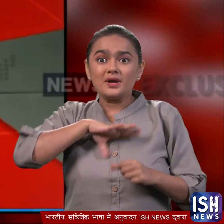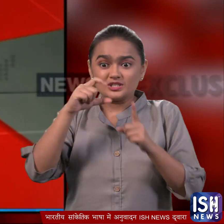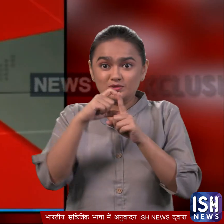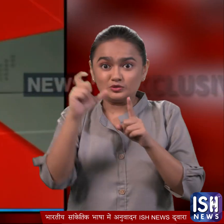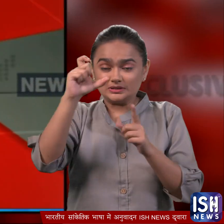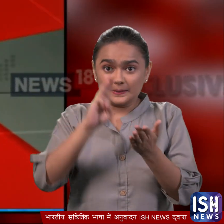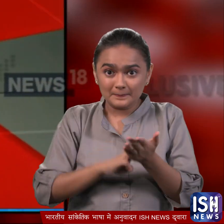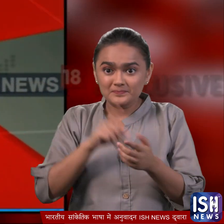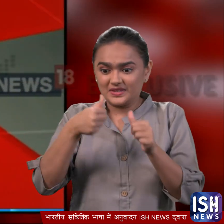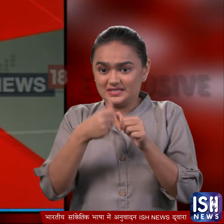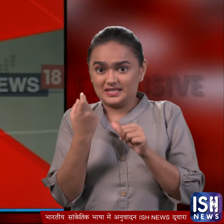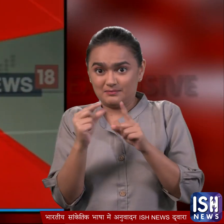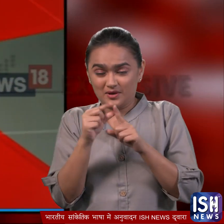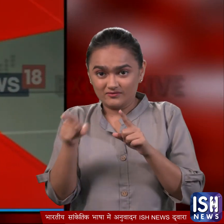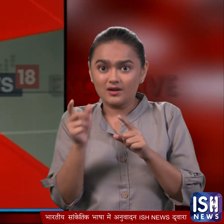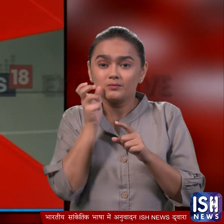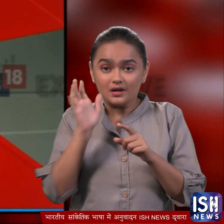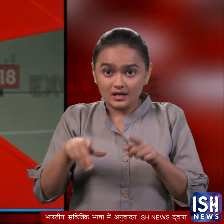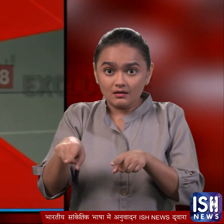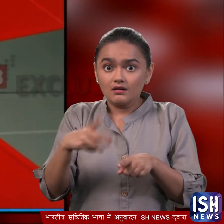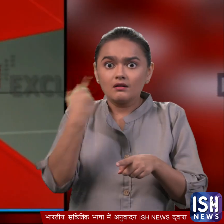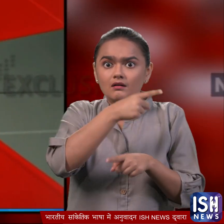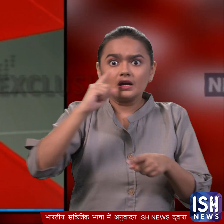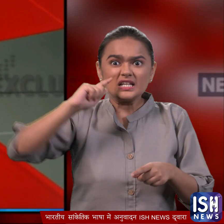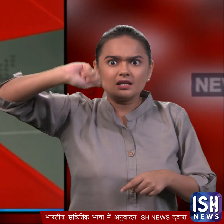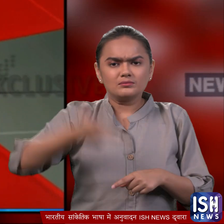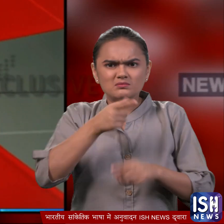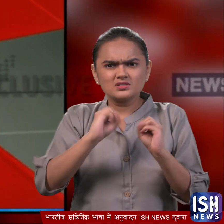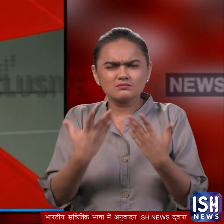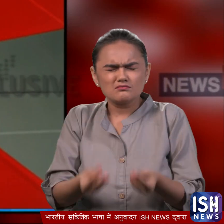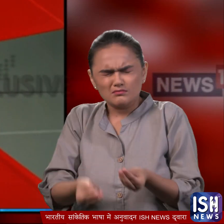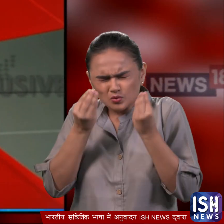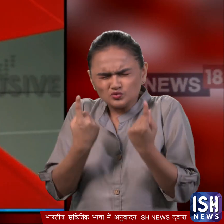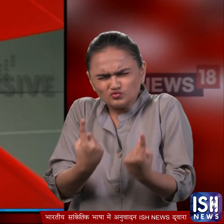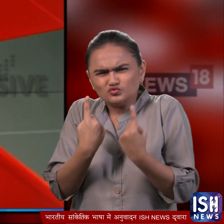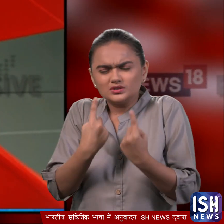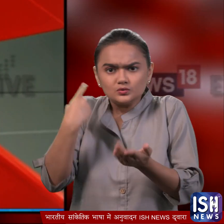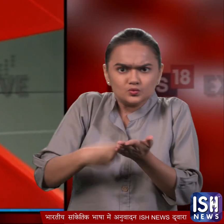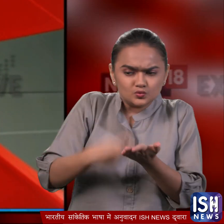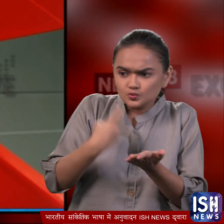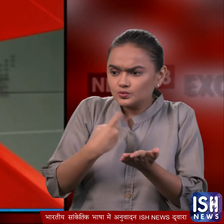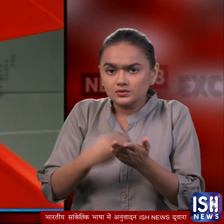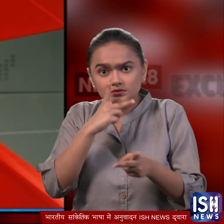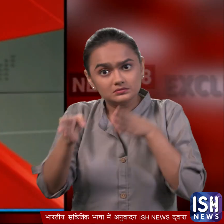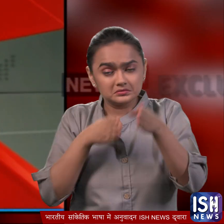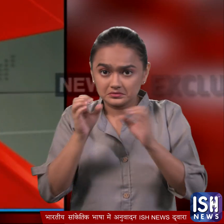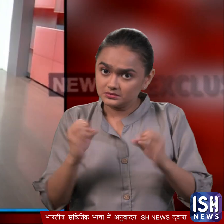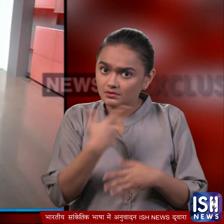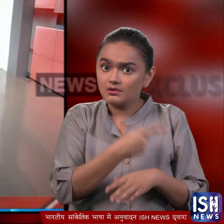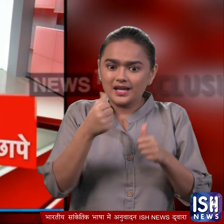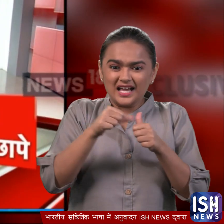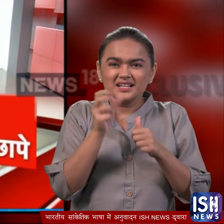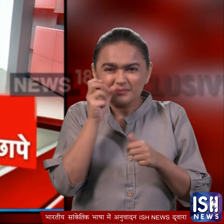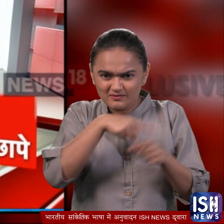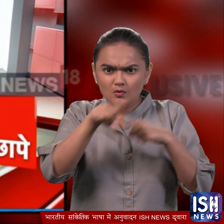के डिप्टी सीएम और एनसीपी नेता अजीत पवार पर इनकम टैक्स विभाग ने शिकंजा कसना शुरू कर दिया है। न्यूज़ 18 के विवेक गुप्ता की रिपोर्ट है कि आयकर